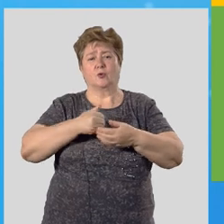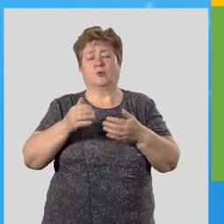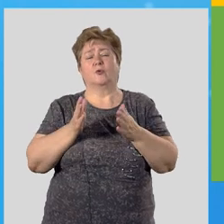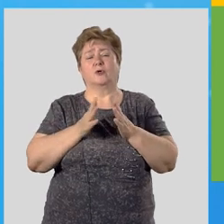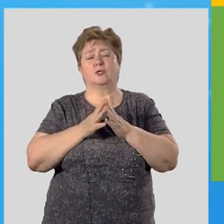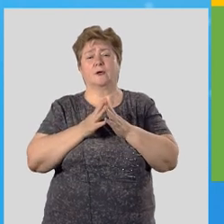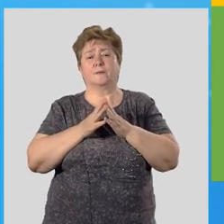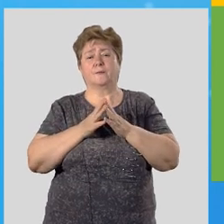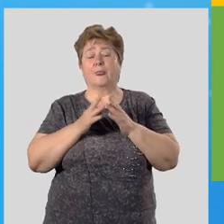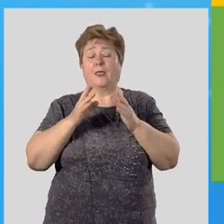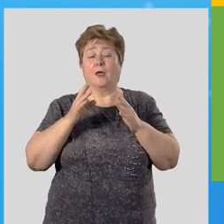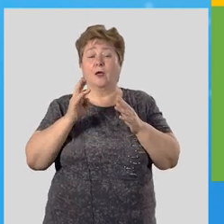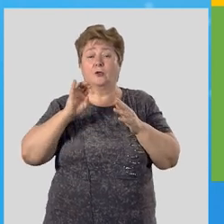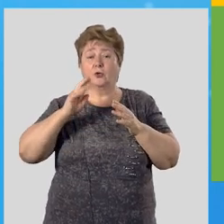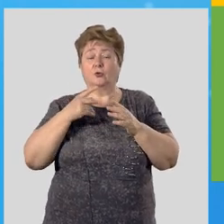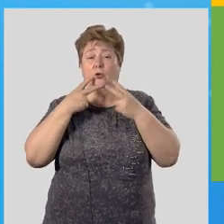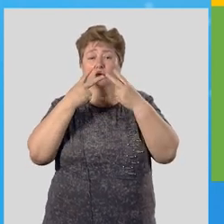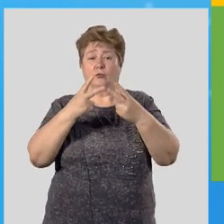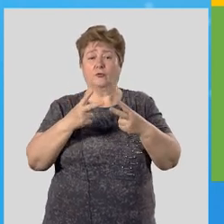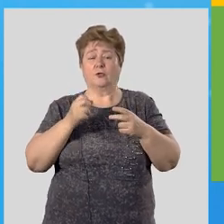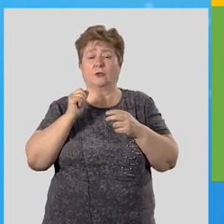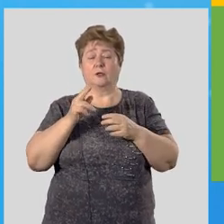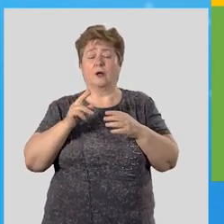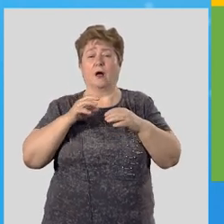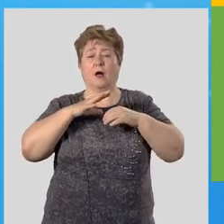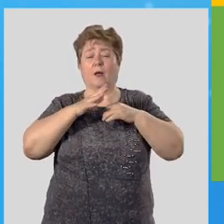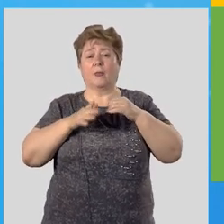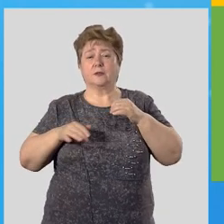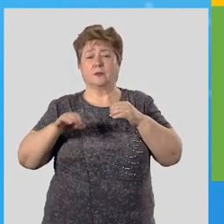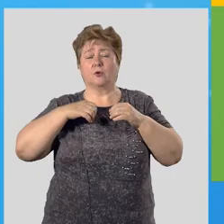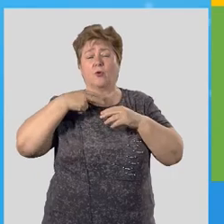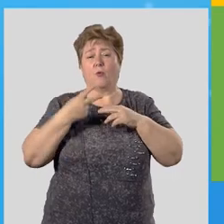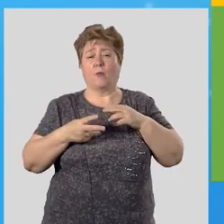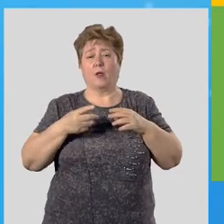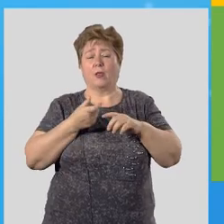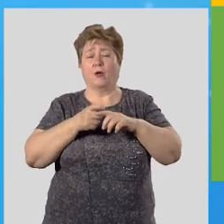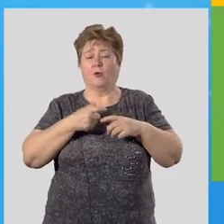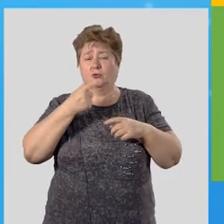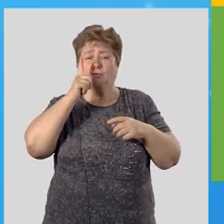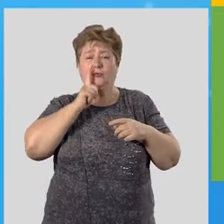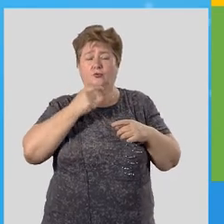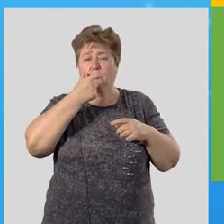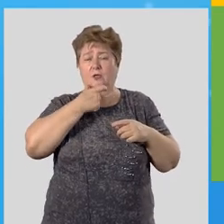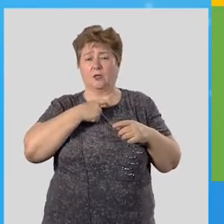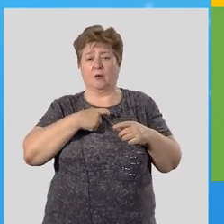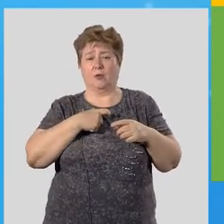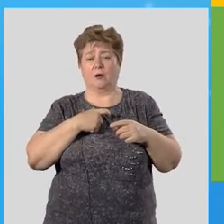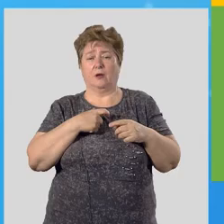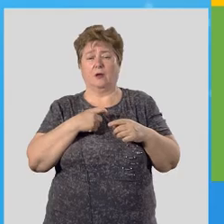урожая. Ньютон увидел, как на землю упало очень аппетитное